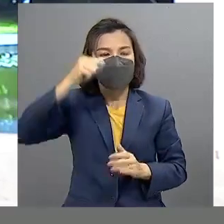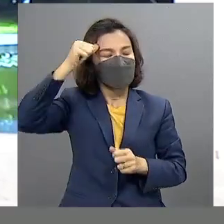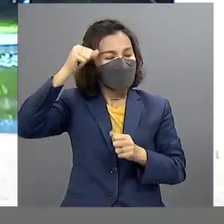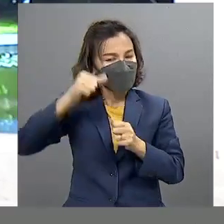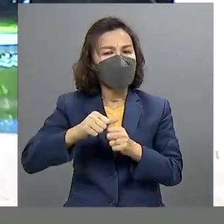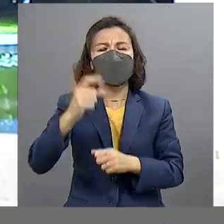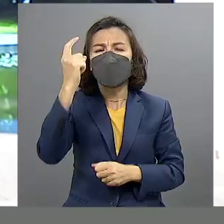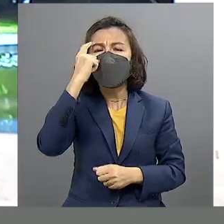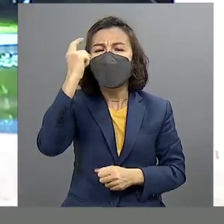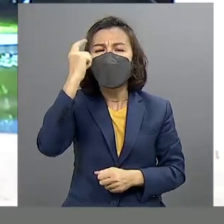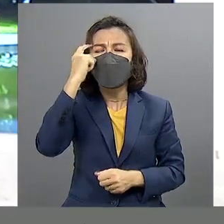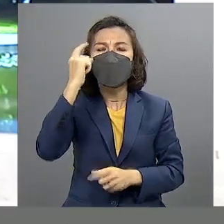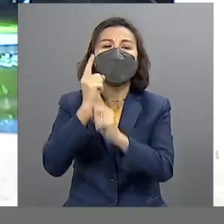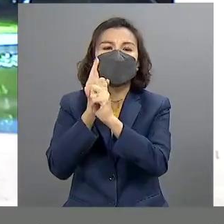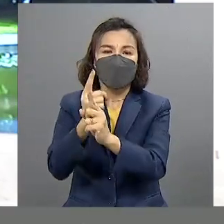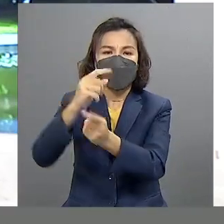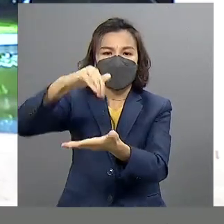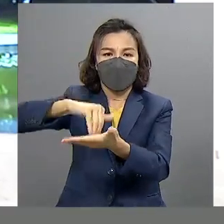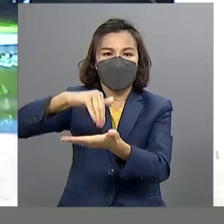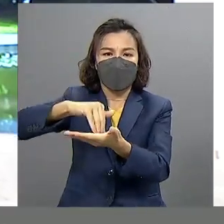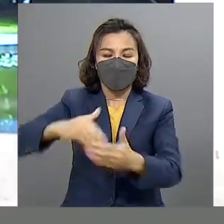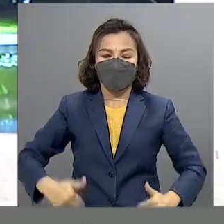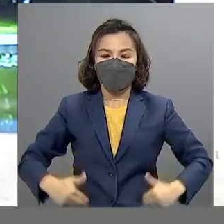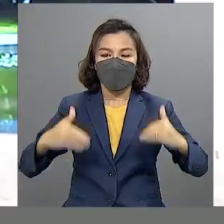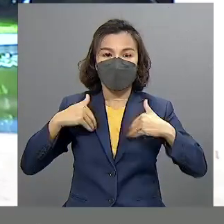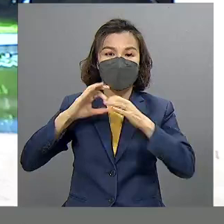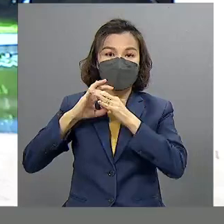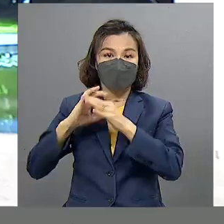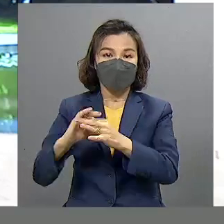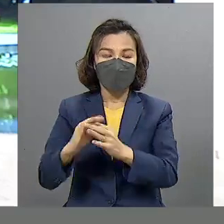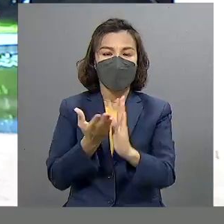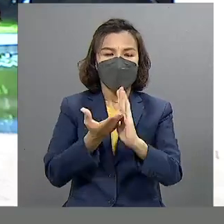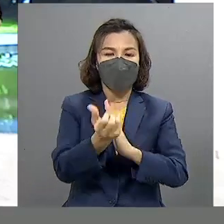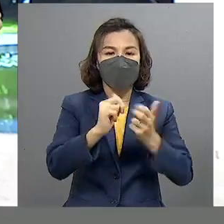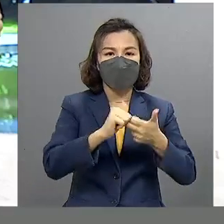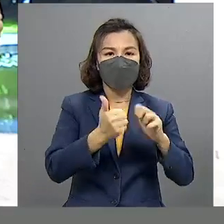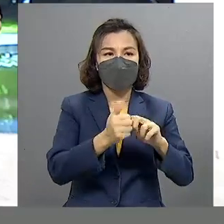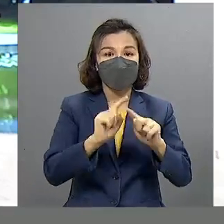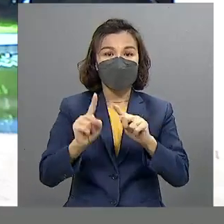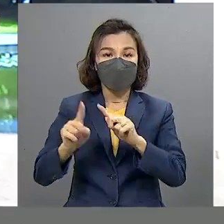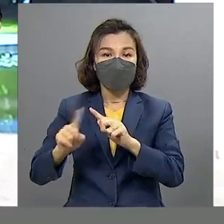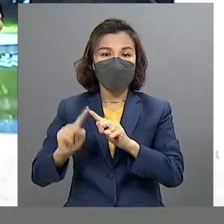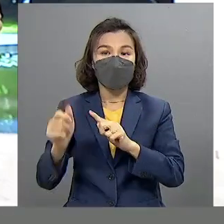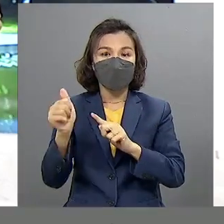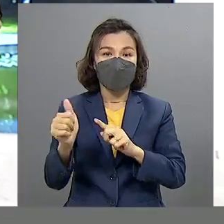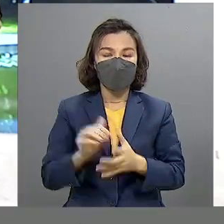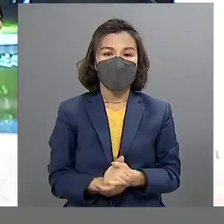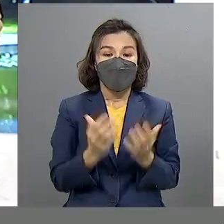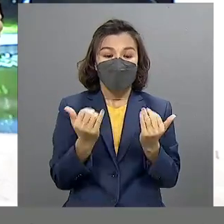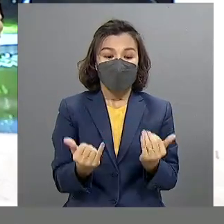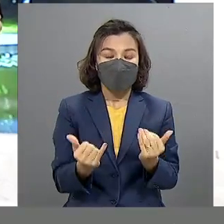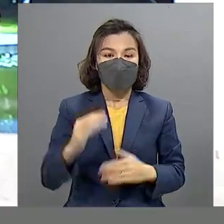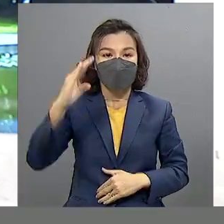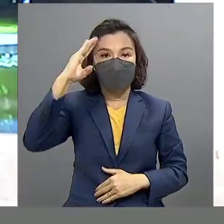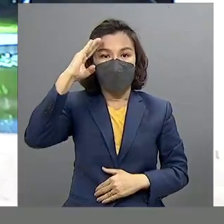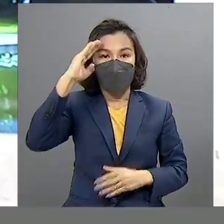การนี้นะคะมาดำรงชีวิตจนผ่านพ้นวิกฤตในหลายวิกฤตมาไ ล่าสุดผู้แทนมณฑลทหารบกที่32ค่